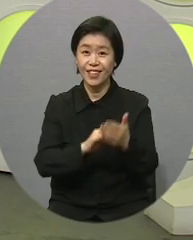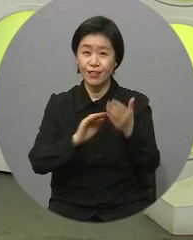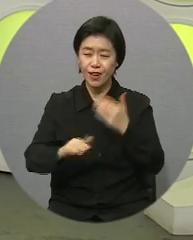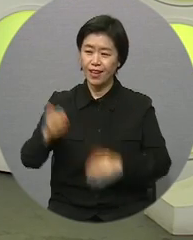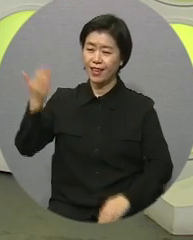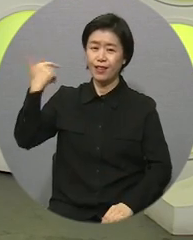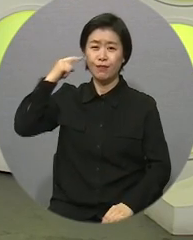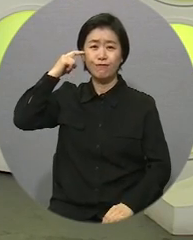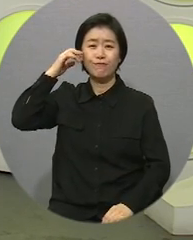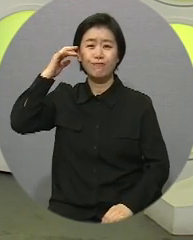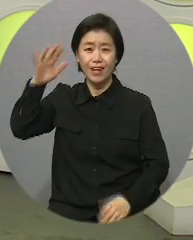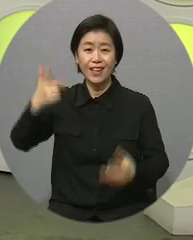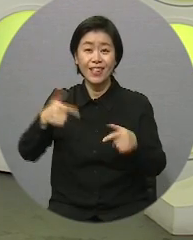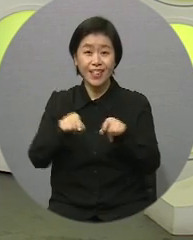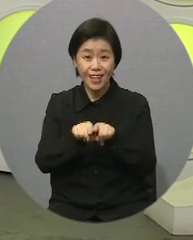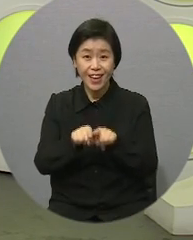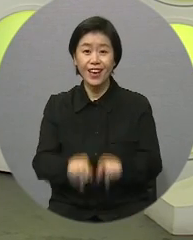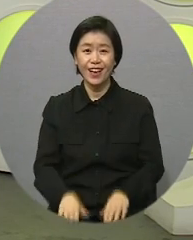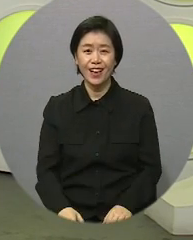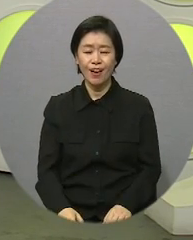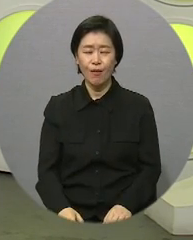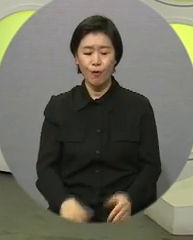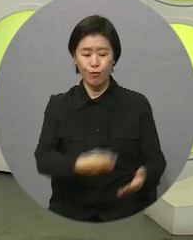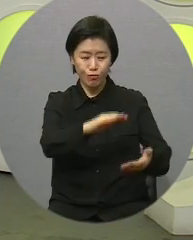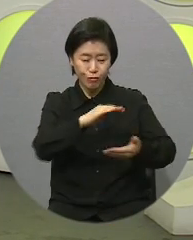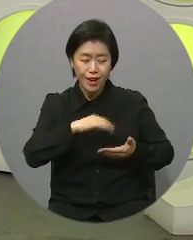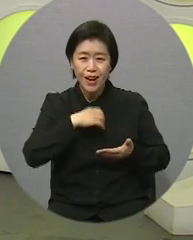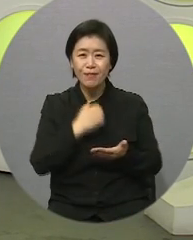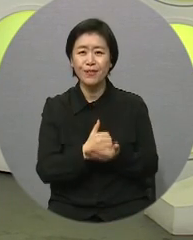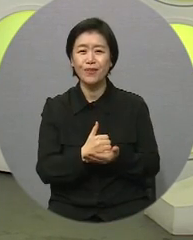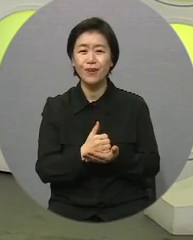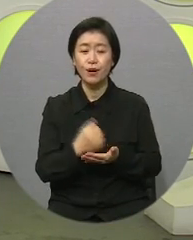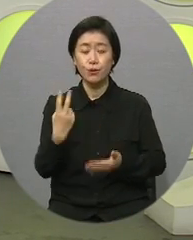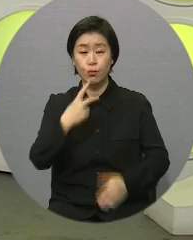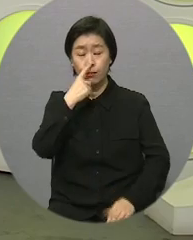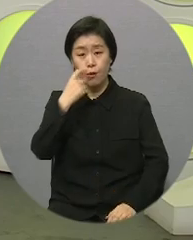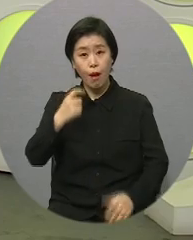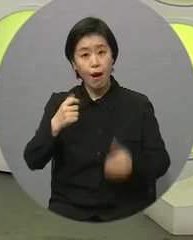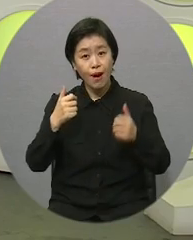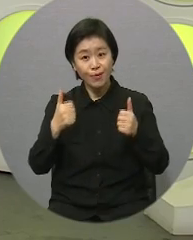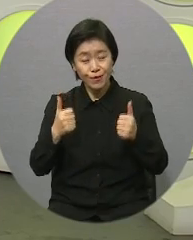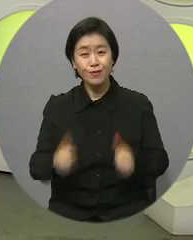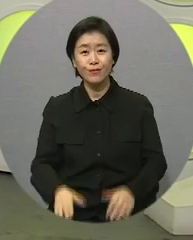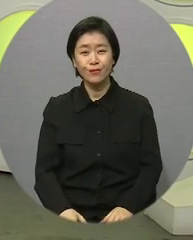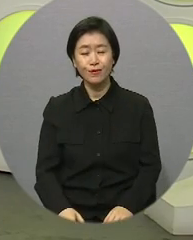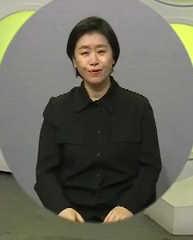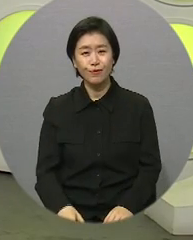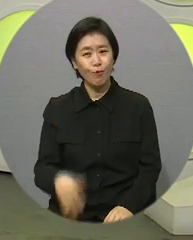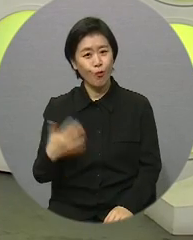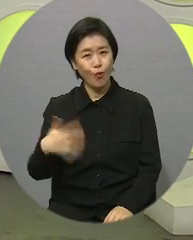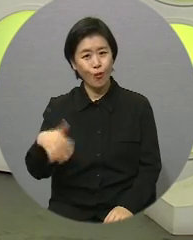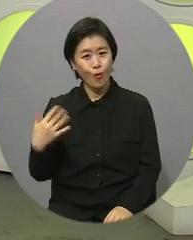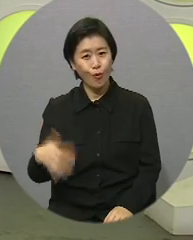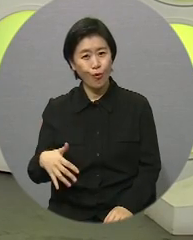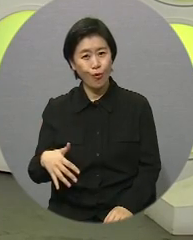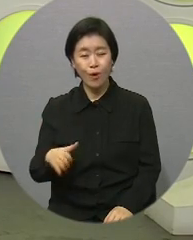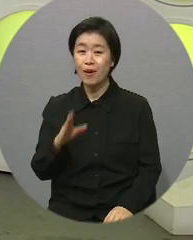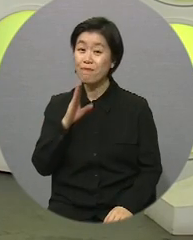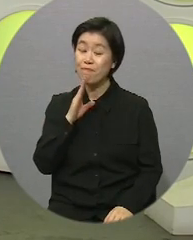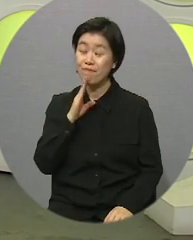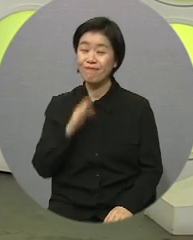얜 추억의 회상도 한번 감동을 받았고요 또 이렇게 멋지게 노래 선물까지 해 주셨는데 노래도 너무 잘하시는데요네